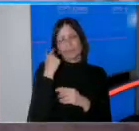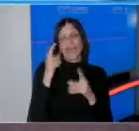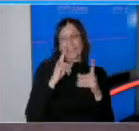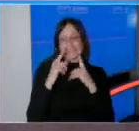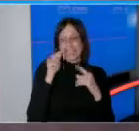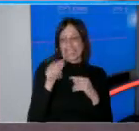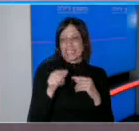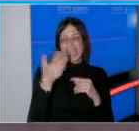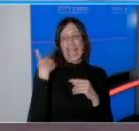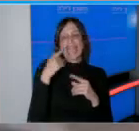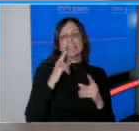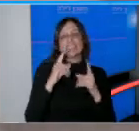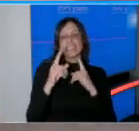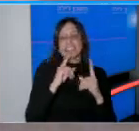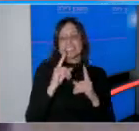שהשיח הזה היה השיח